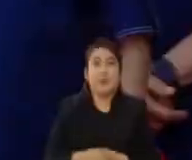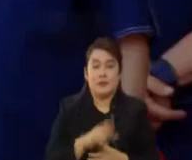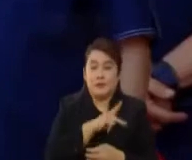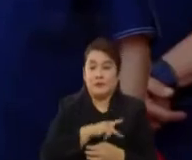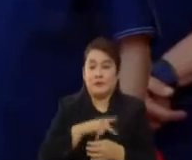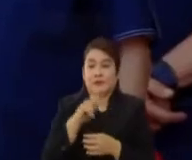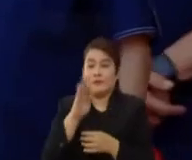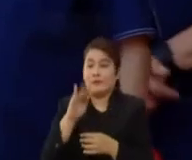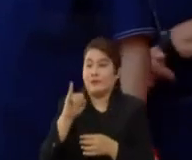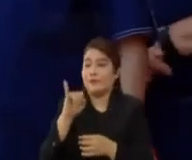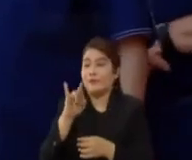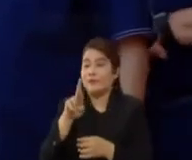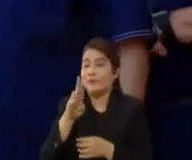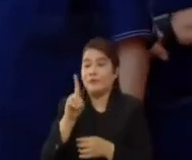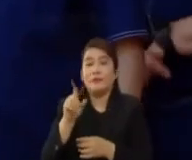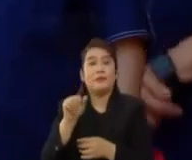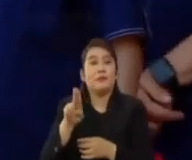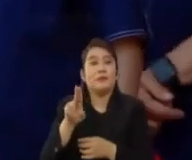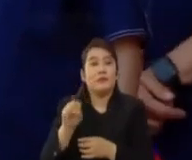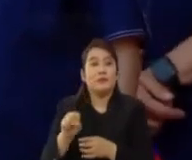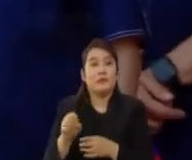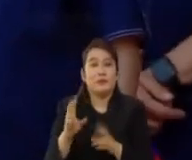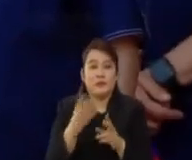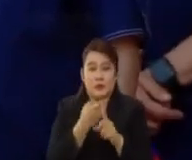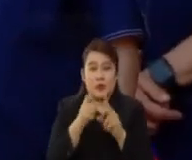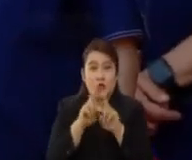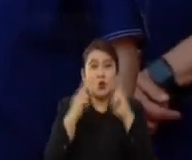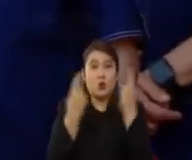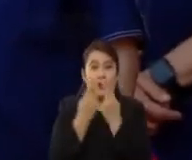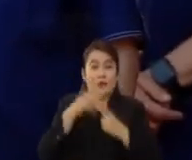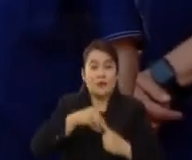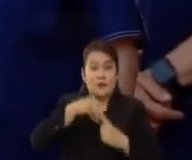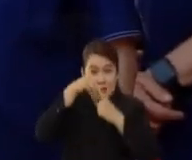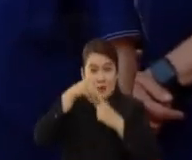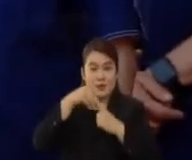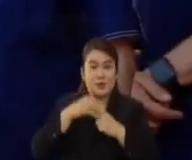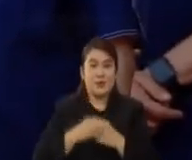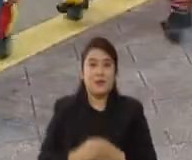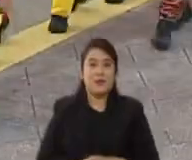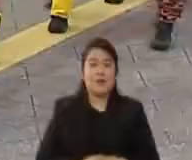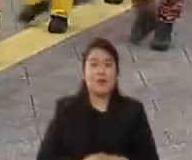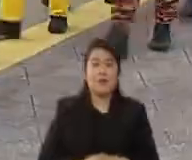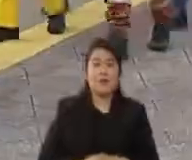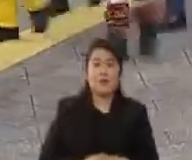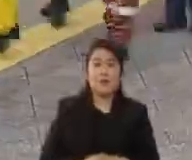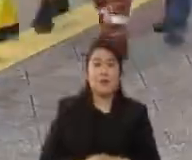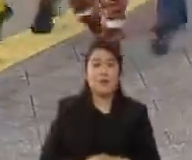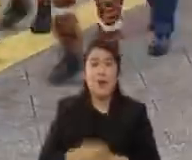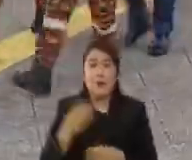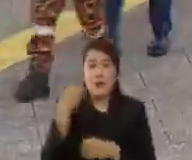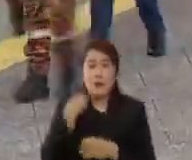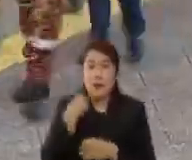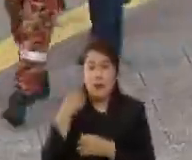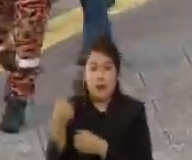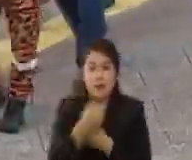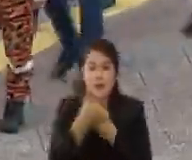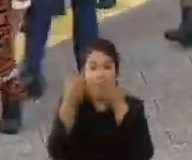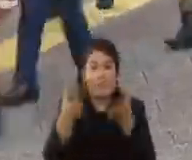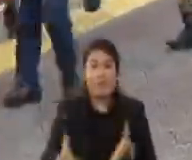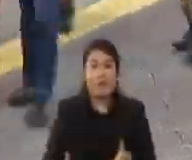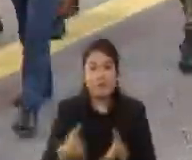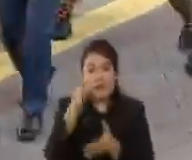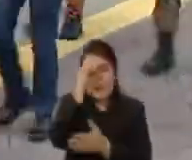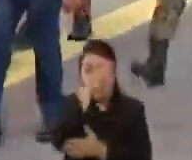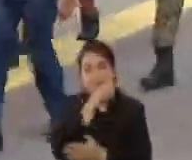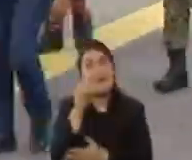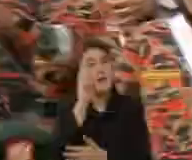bin Atwar Khan, terdiri dari unit-unit khas didahului oleh Pegawai Bomba Lelaki dan